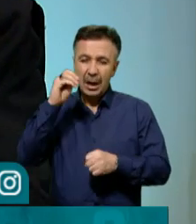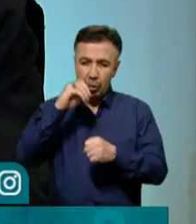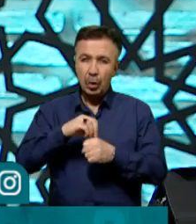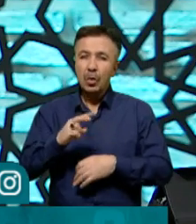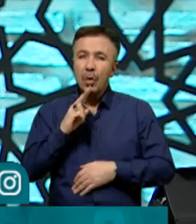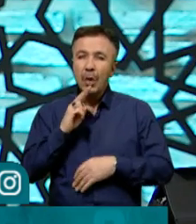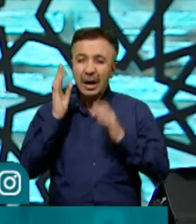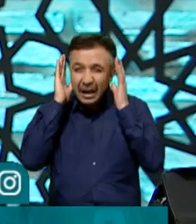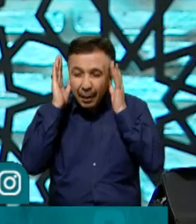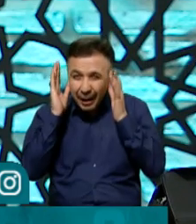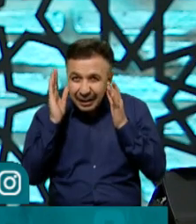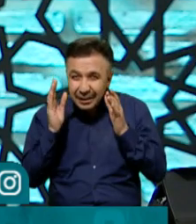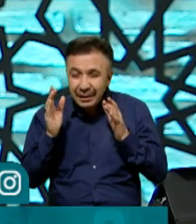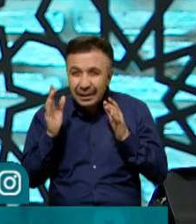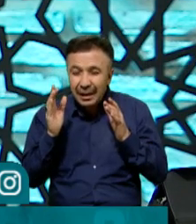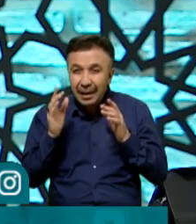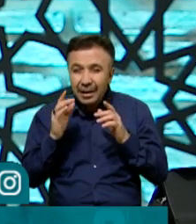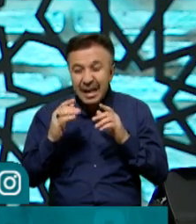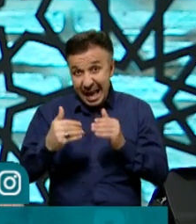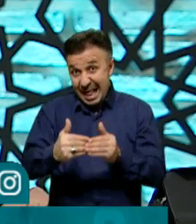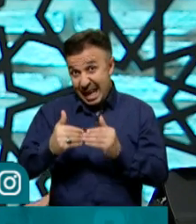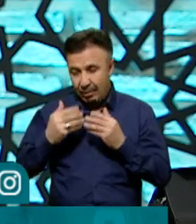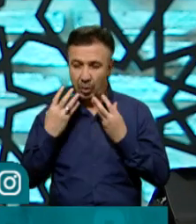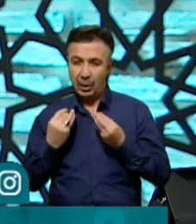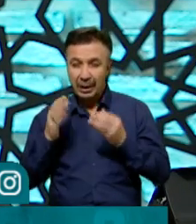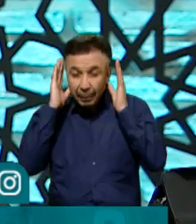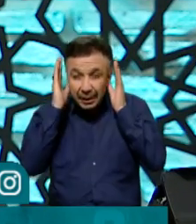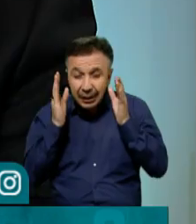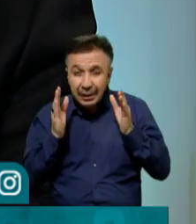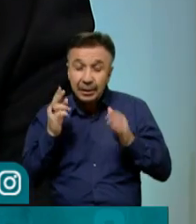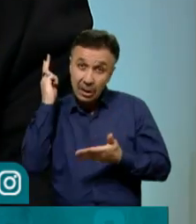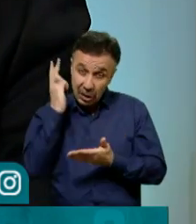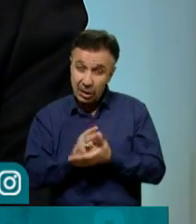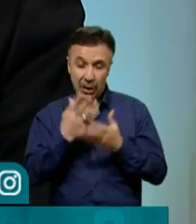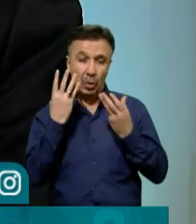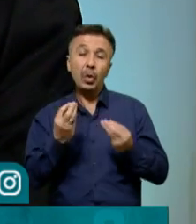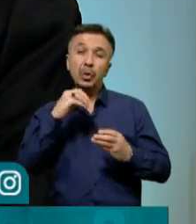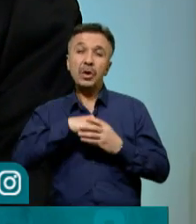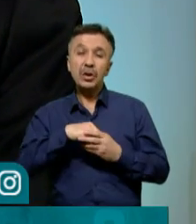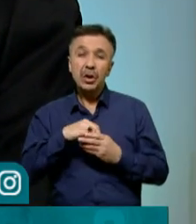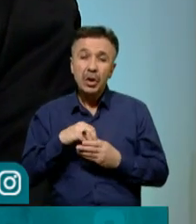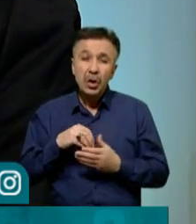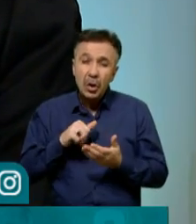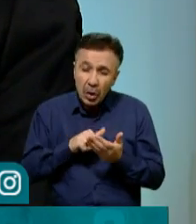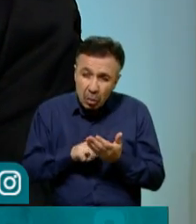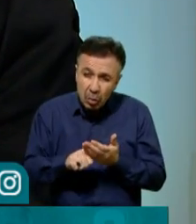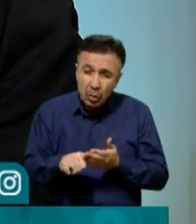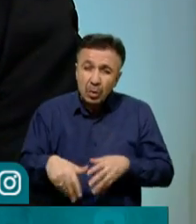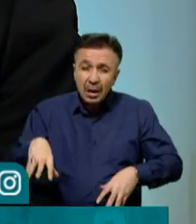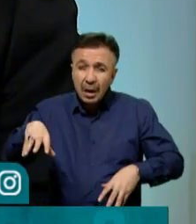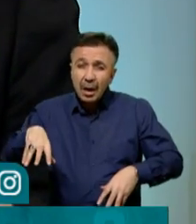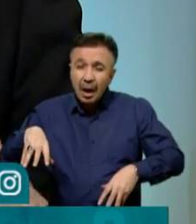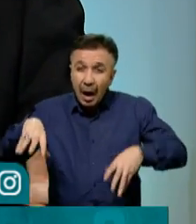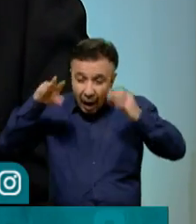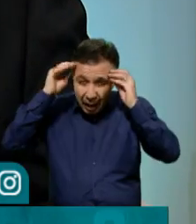olarak kılınırdı. İhtiyat olarak ne yapılırdı? Kılın. İçtihat olduğundan dolayı da biz bütün alimlerimize sonsuz saygımız